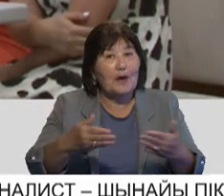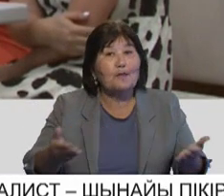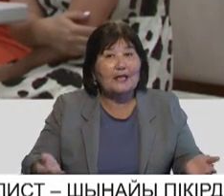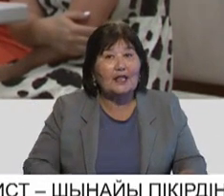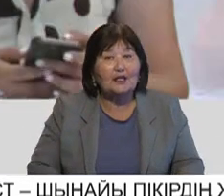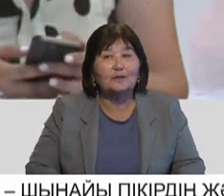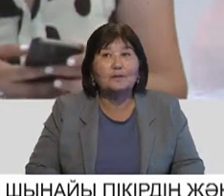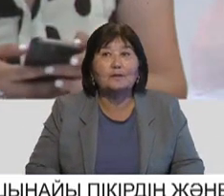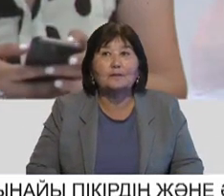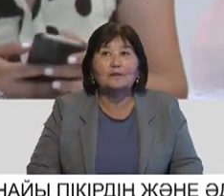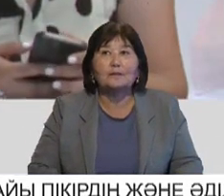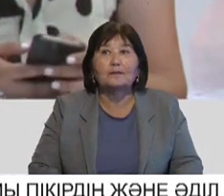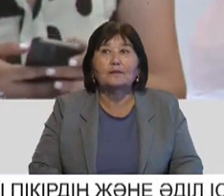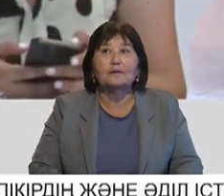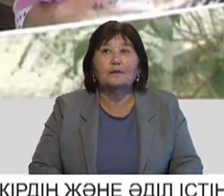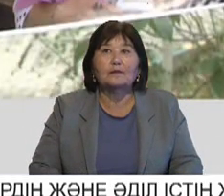марапатталды.